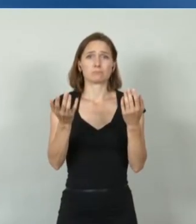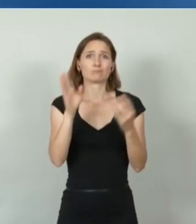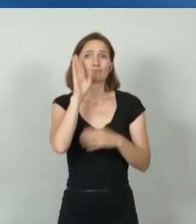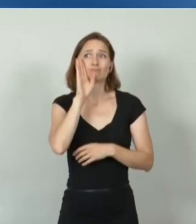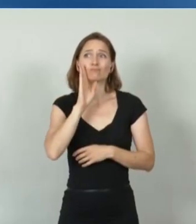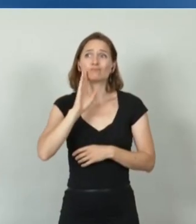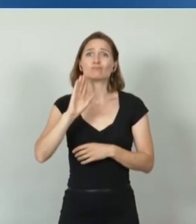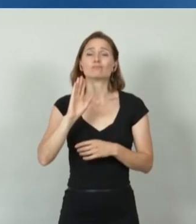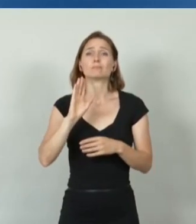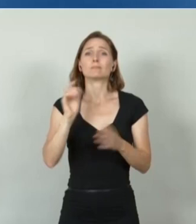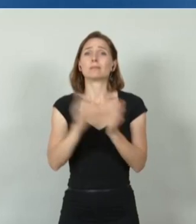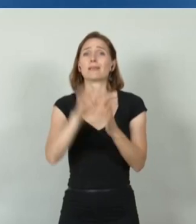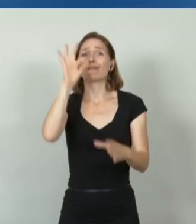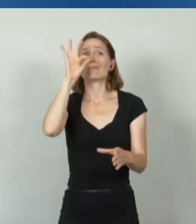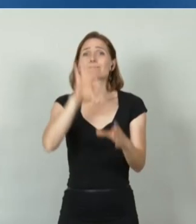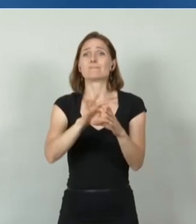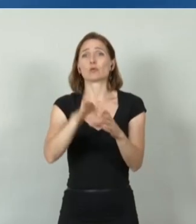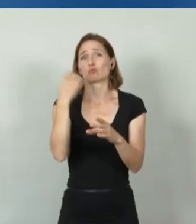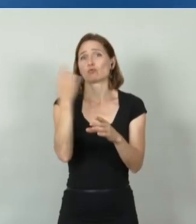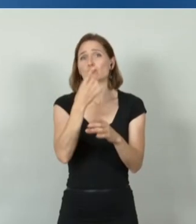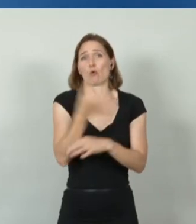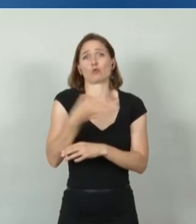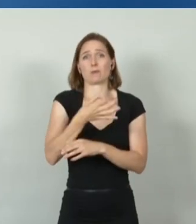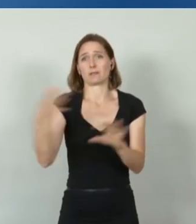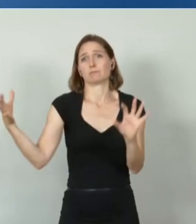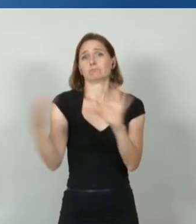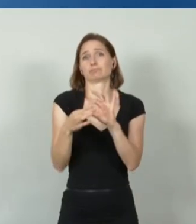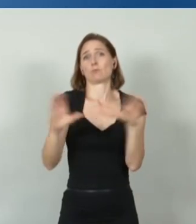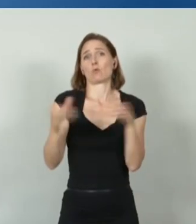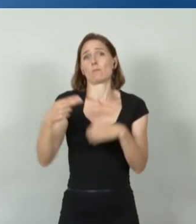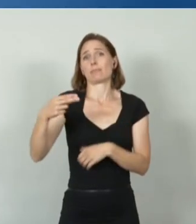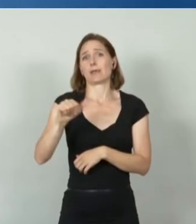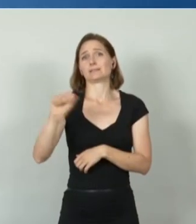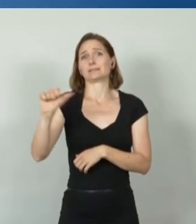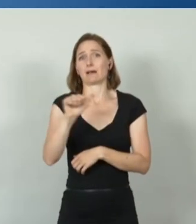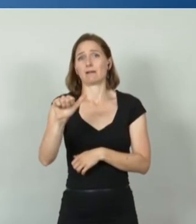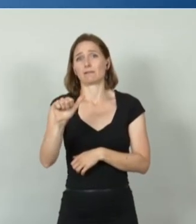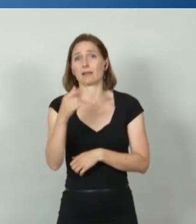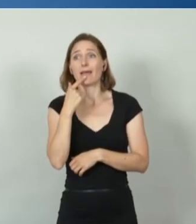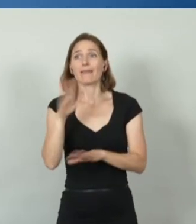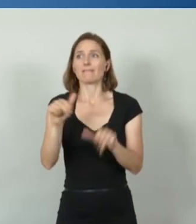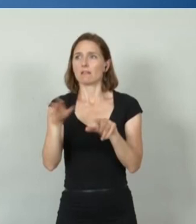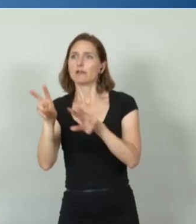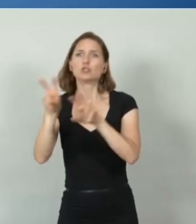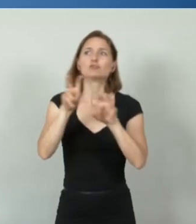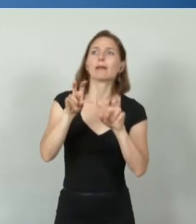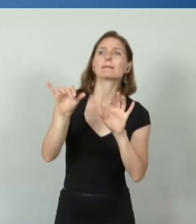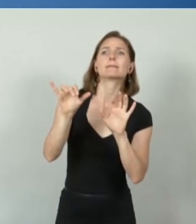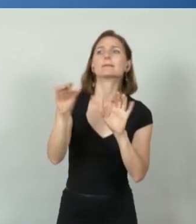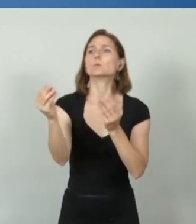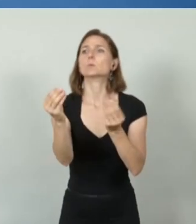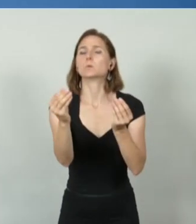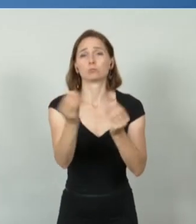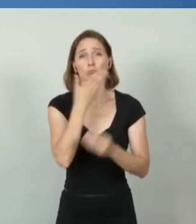à chaque fois que vous appelez au vote de m'assimilé au vote du groupe NASA c'est ira plus vite ça vous évitera de me chercher dans l'assemblée si c'est possible